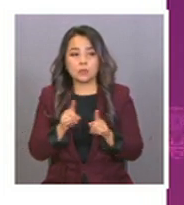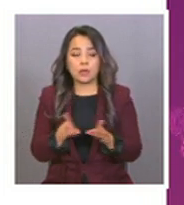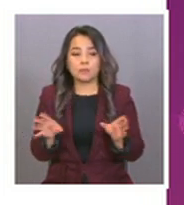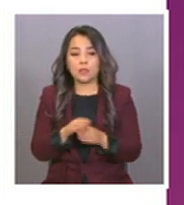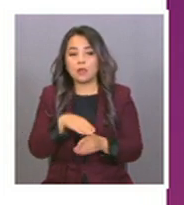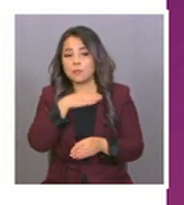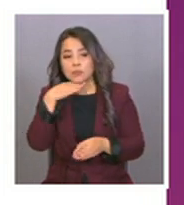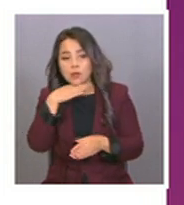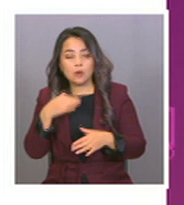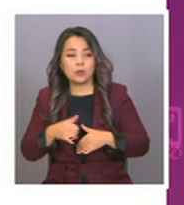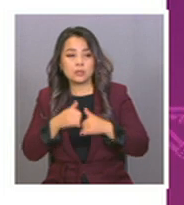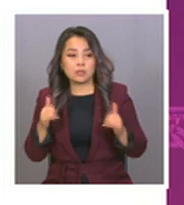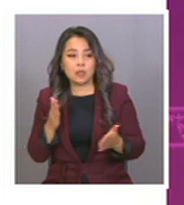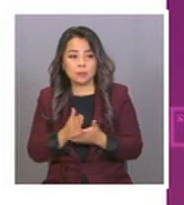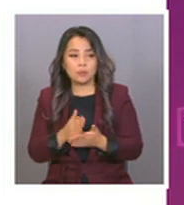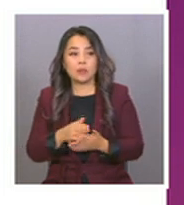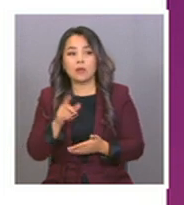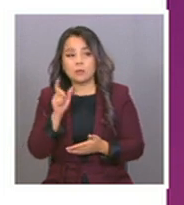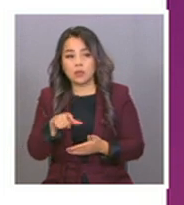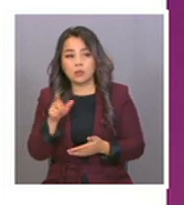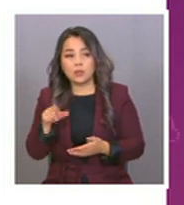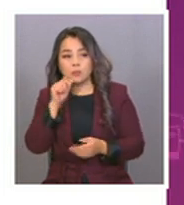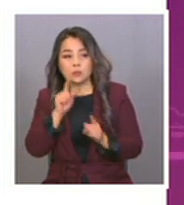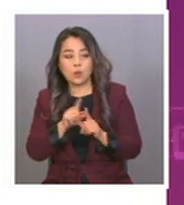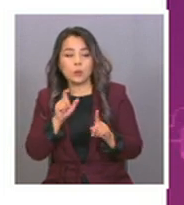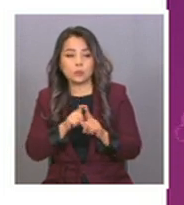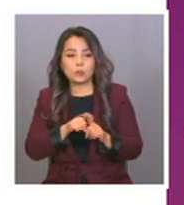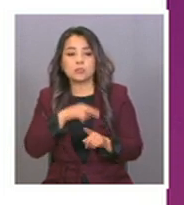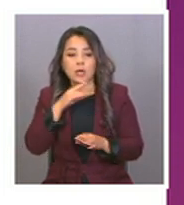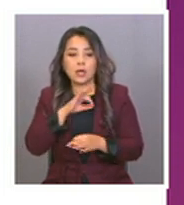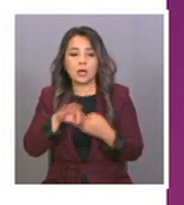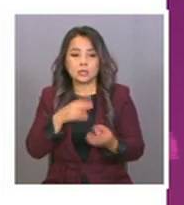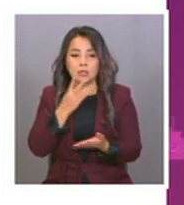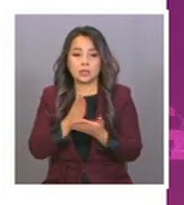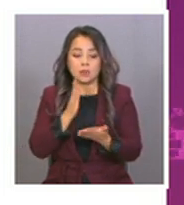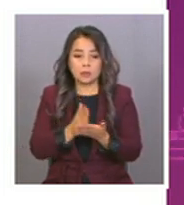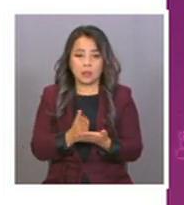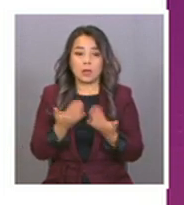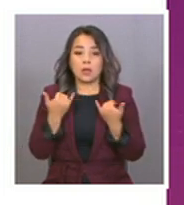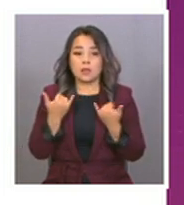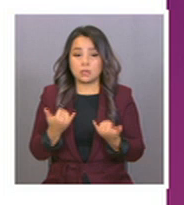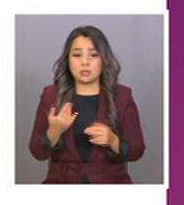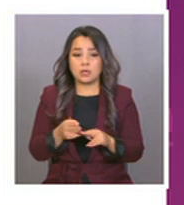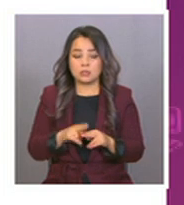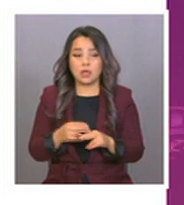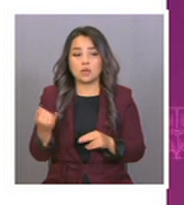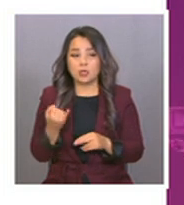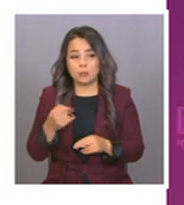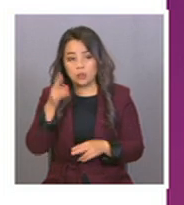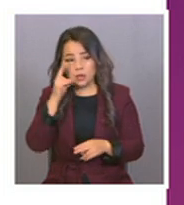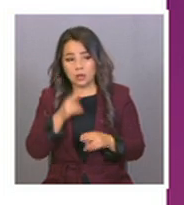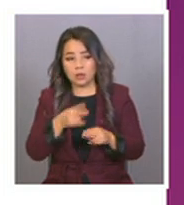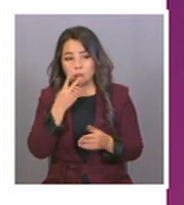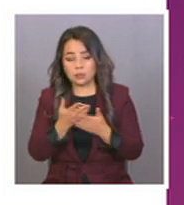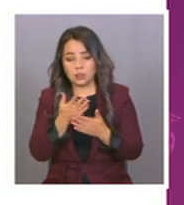артық, ерден ердің несі артық, ептеп айтқан сөз артық деп беріледі. Ал жаман ағайын бар болсаң көре